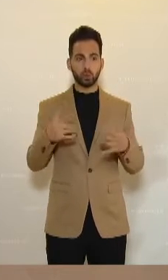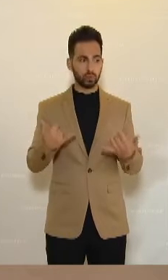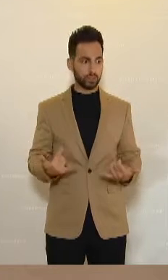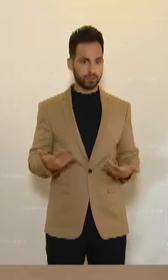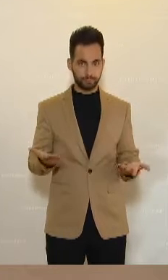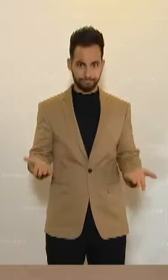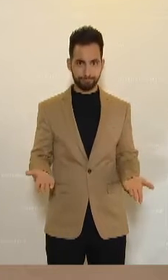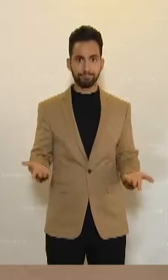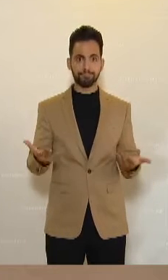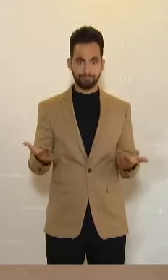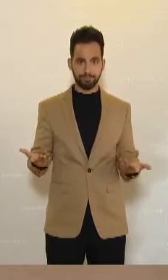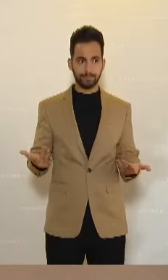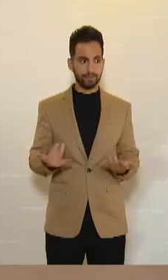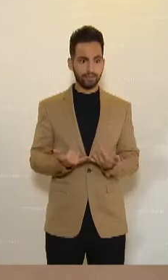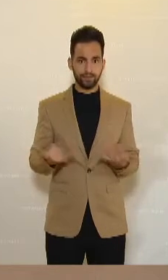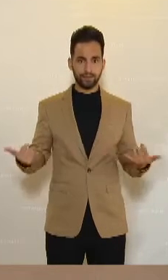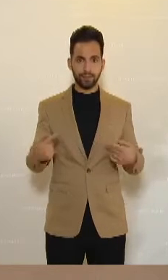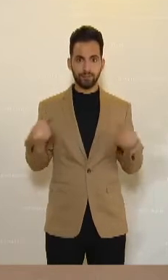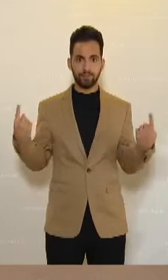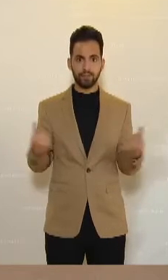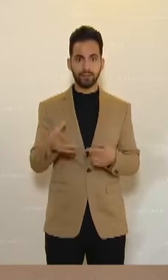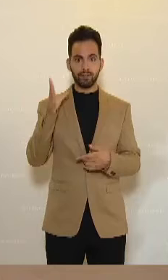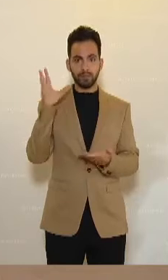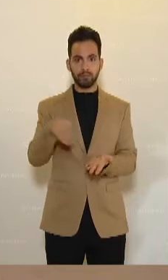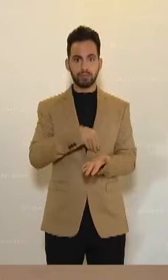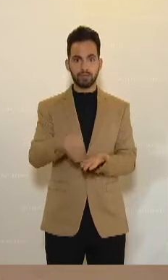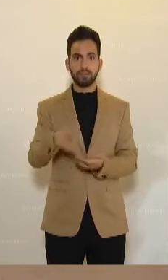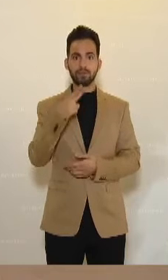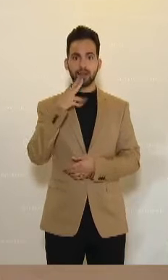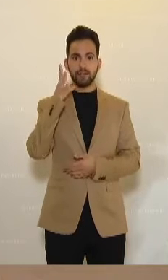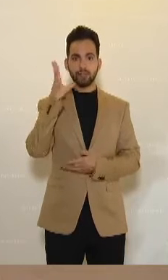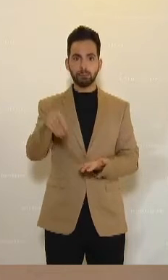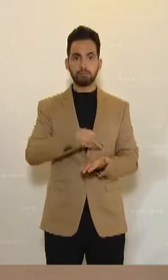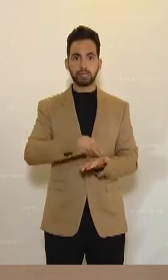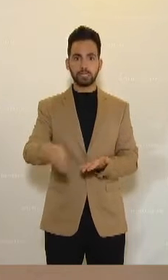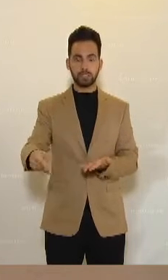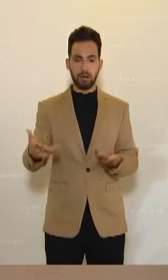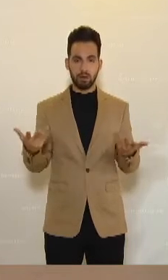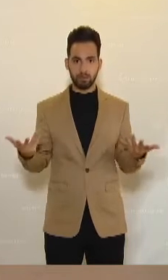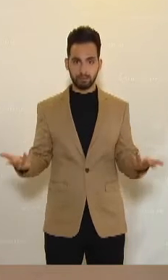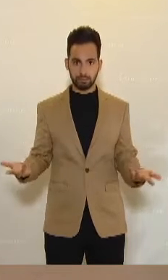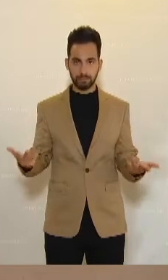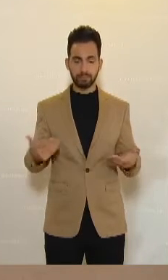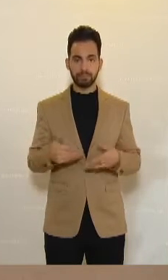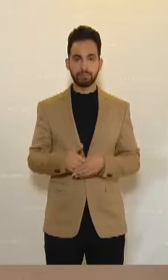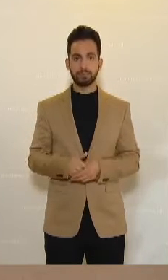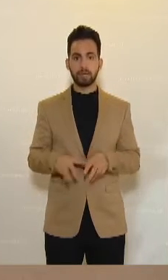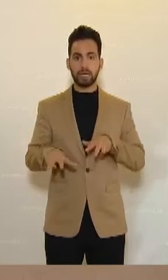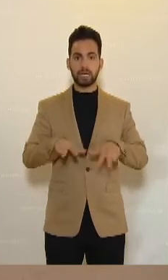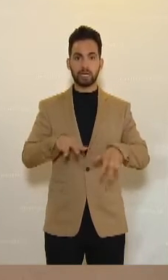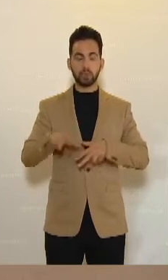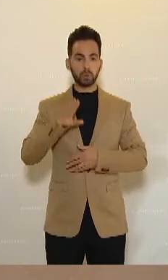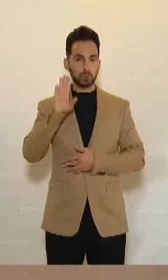notwendig ist, wie werden wir die bezahlen, wer wird sie bezahlen? Und wenn man der Regierung